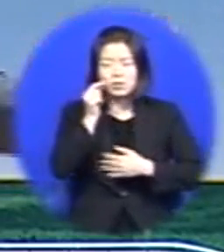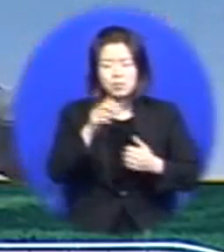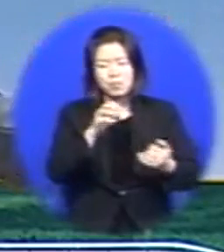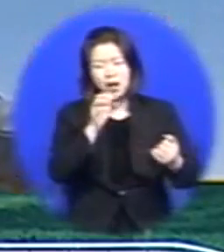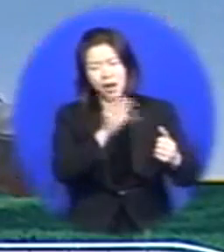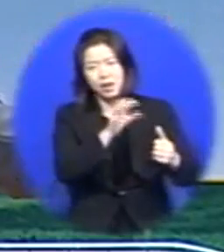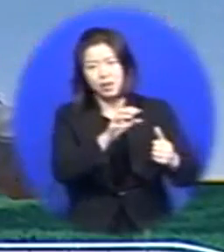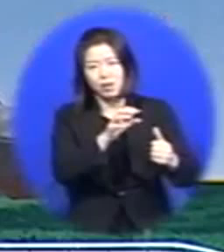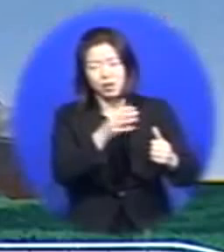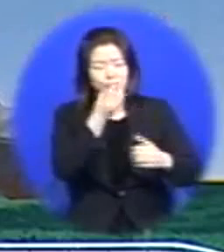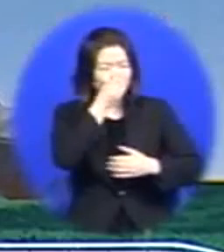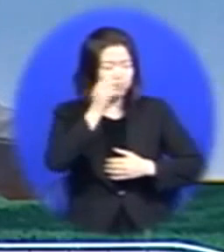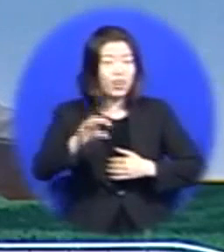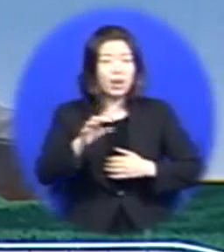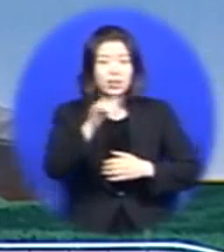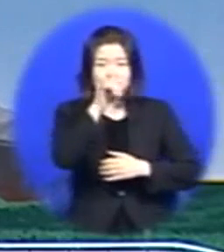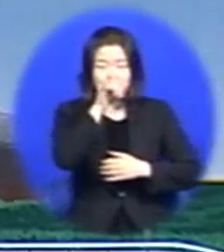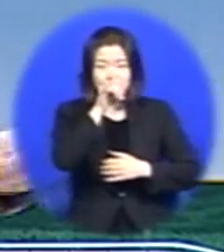다윗을 무시했죠.